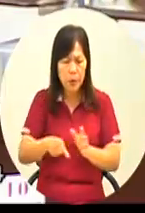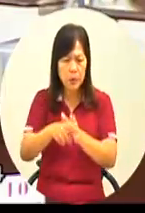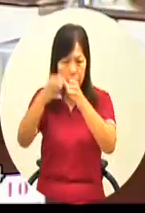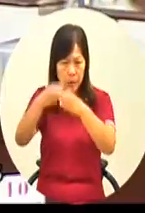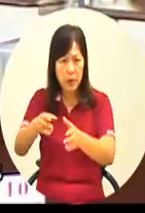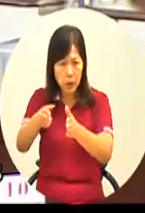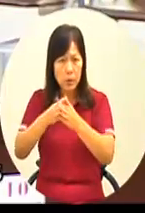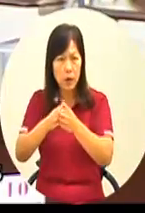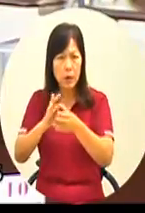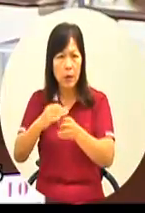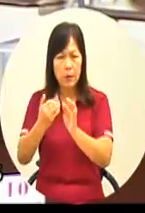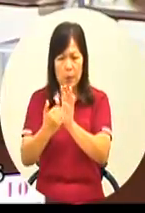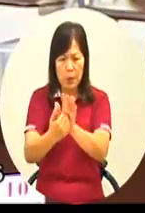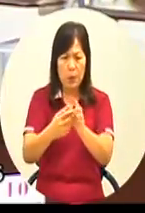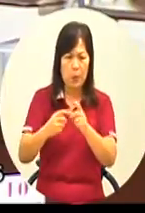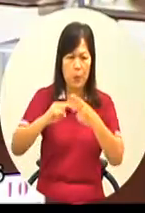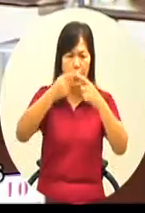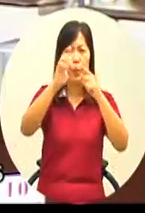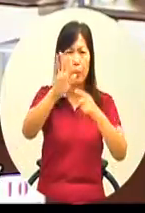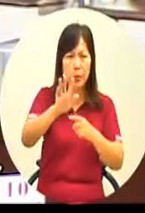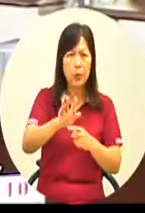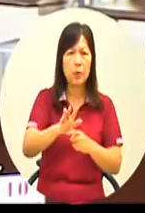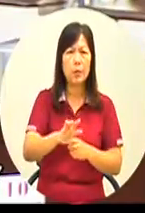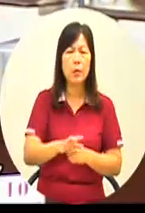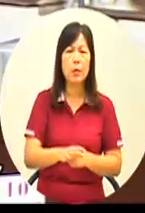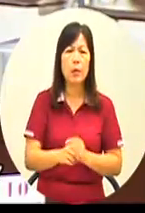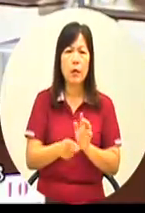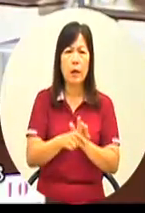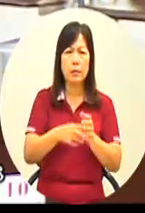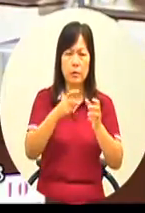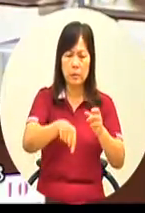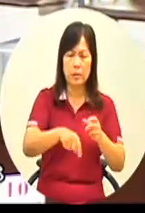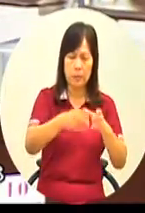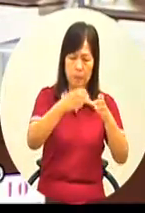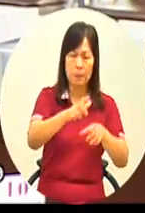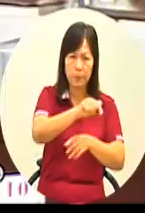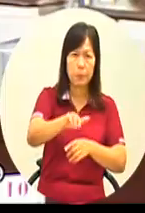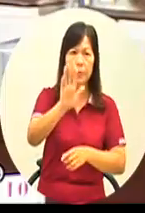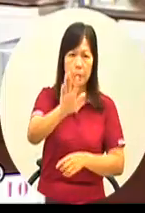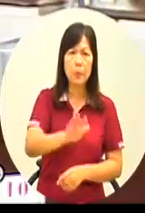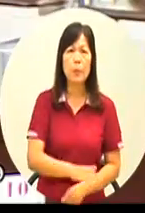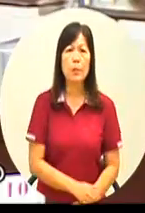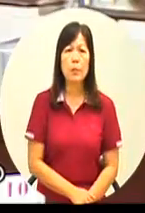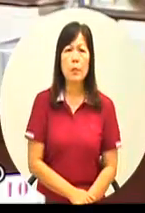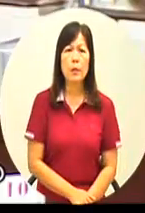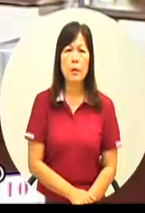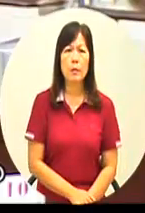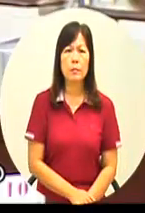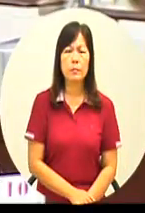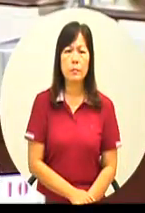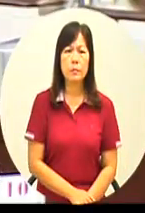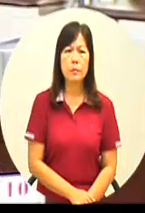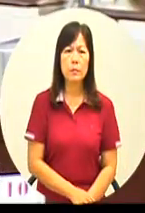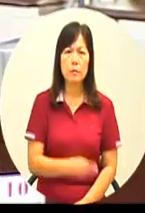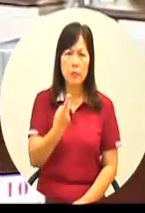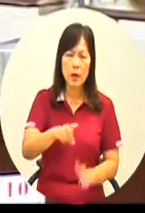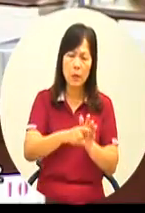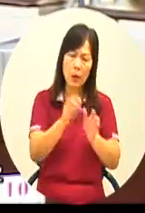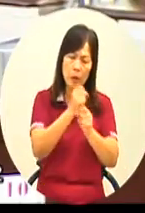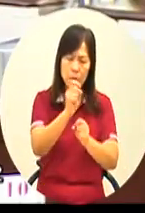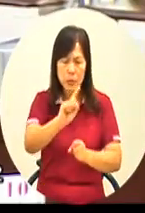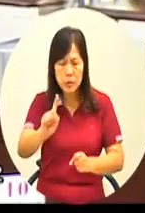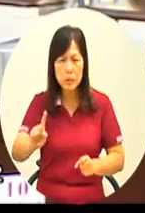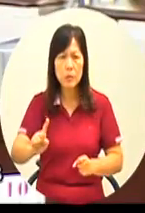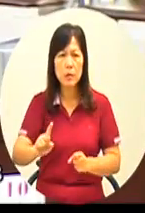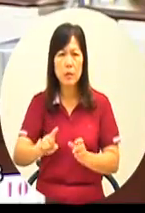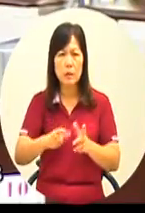排除掉哈，即系纠纷的点点吼，啊，有来现有的设施来做这些处理。啊，当然就是讲安怎来做嘞，点点吼，看